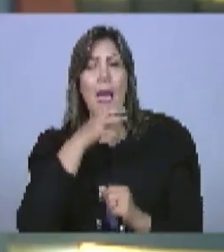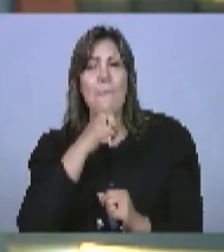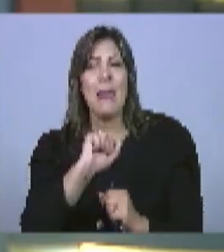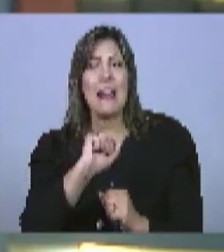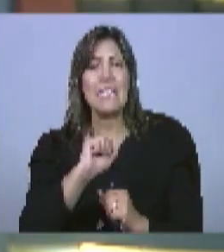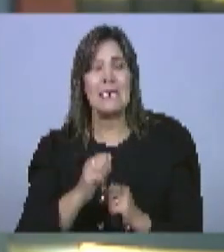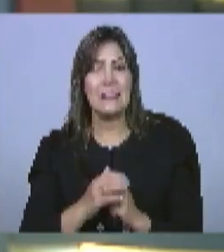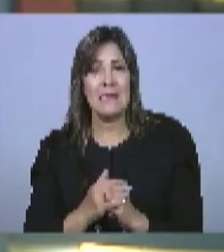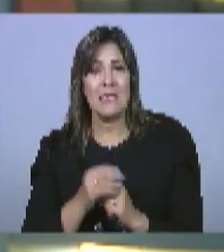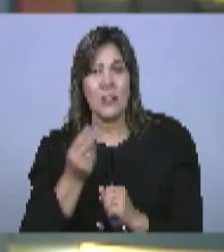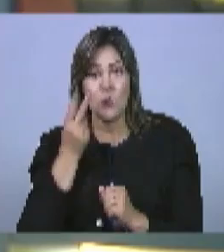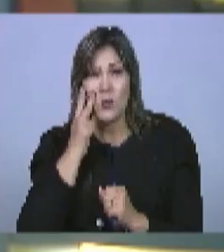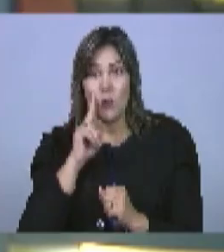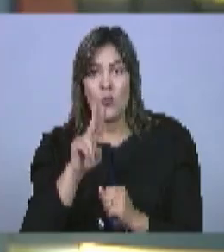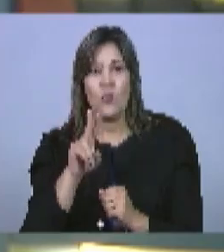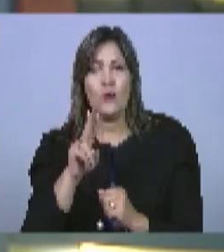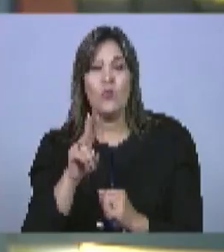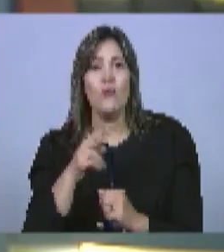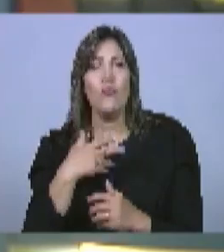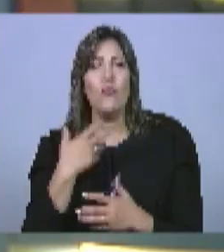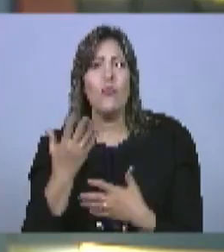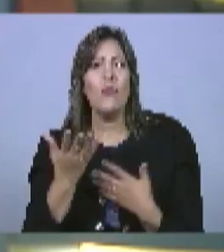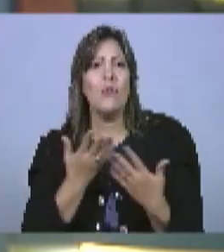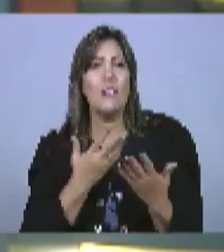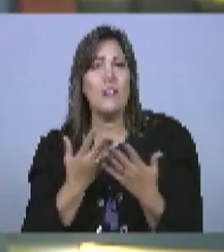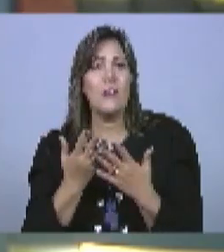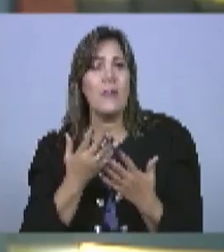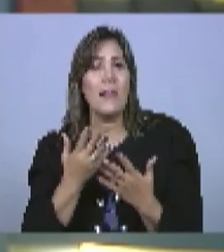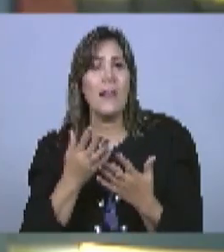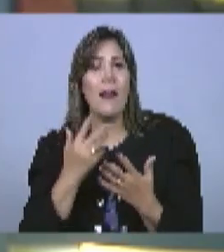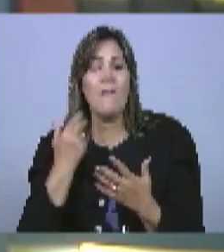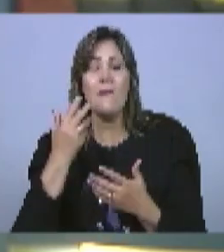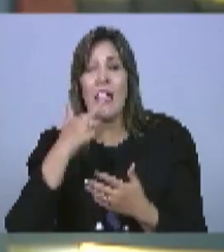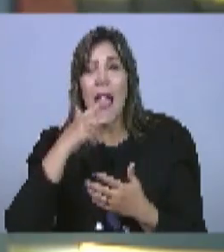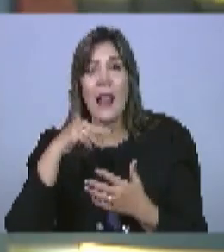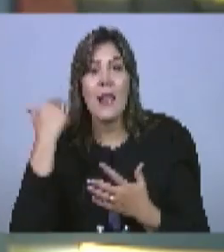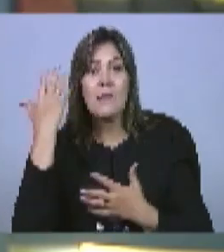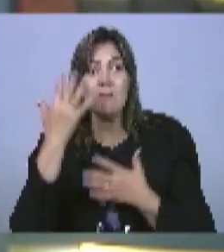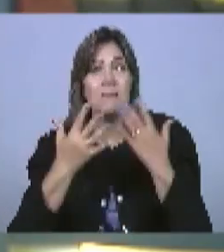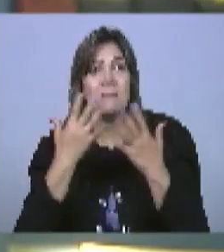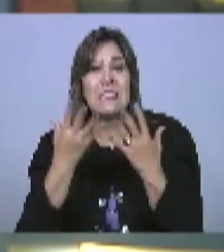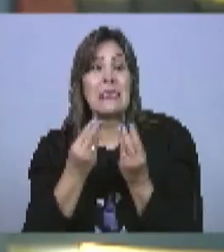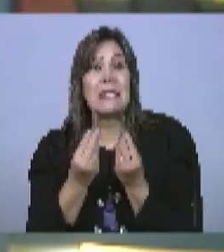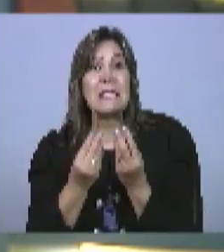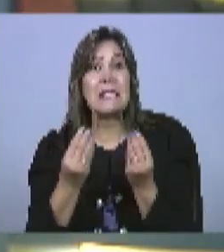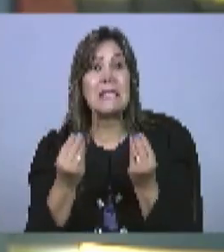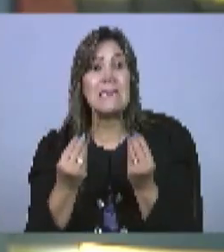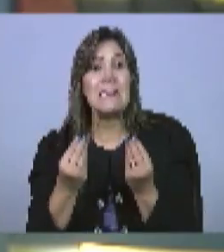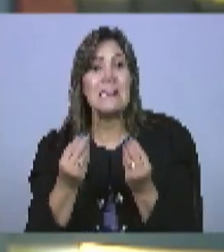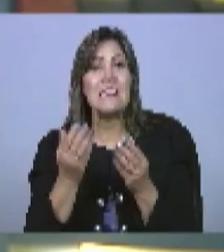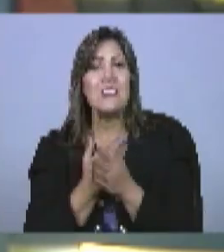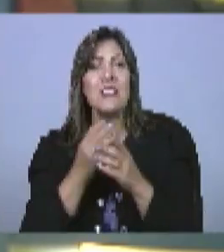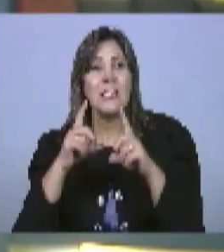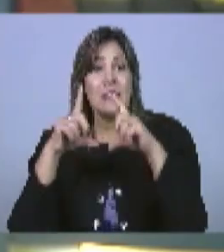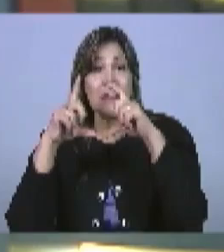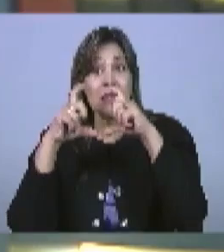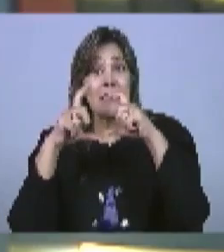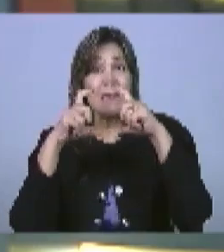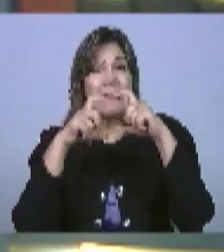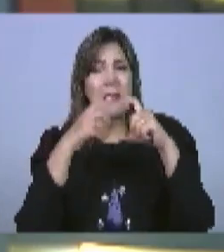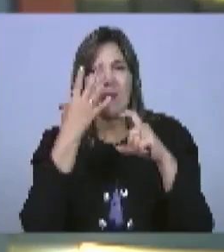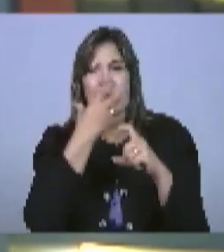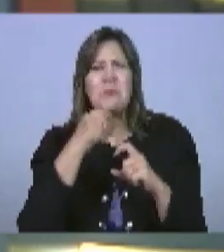وتابعنا الجدل الشديد الذي رافق تلك الصوره